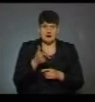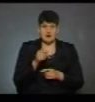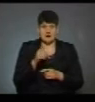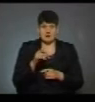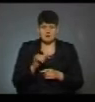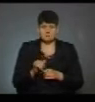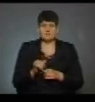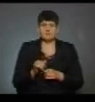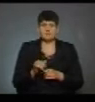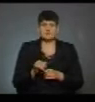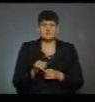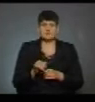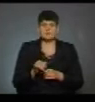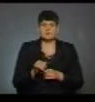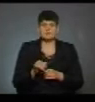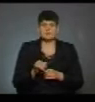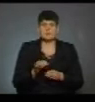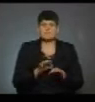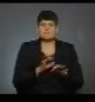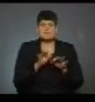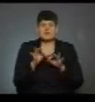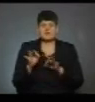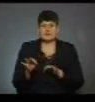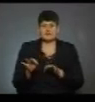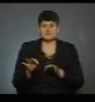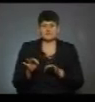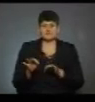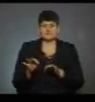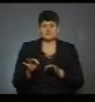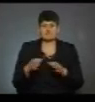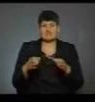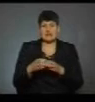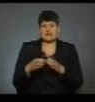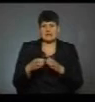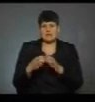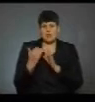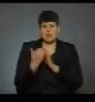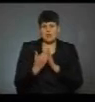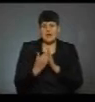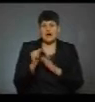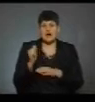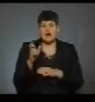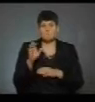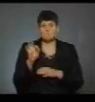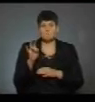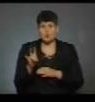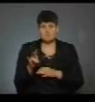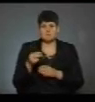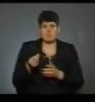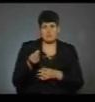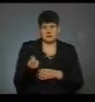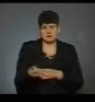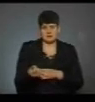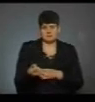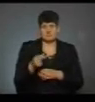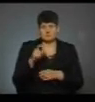таким розумним словом, переведена в категорію так званої абонентної плати. Тобто